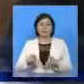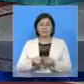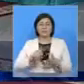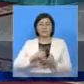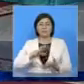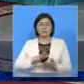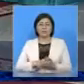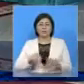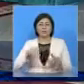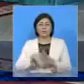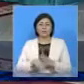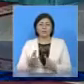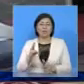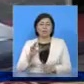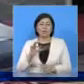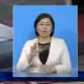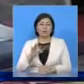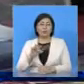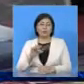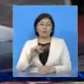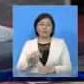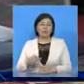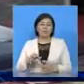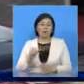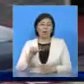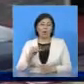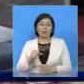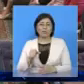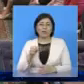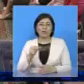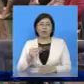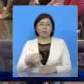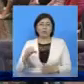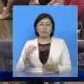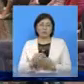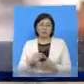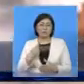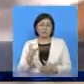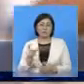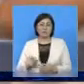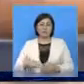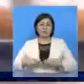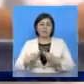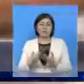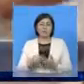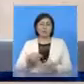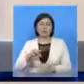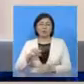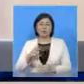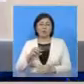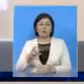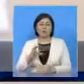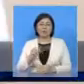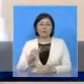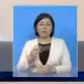тіркелген. Оның ішінде Нұр Отан партиясы, Ауыл партиясы, Ақ жол партиясы бір кандидаттан ұсынып отыр. Тоқмансай және Үшқұдық